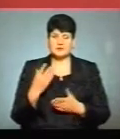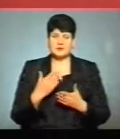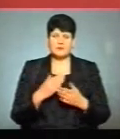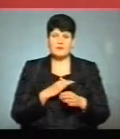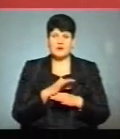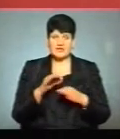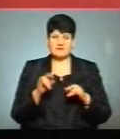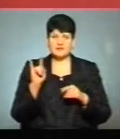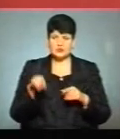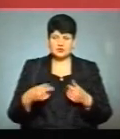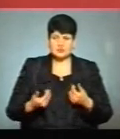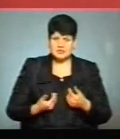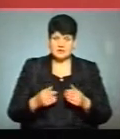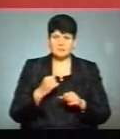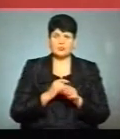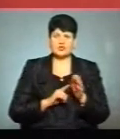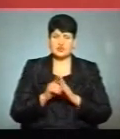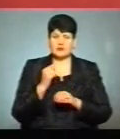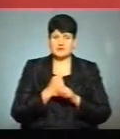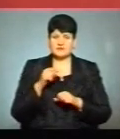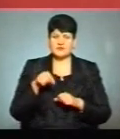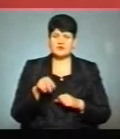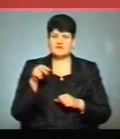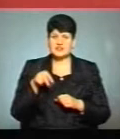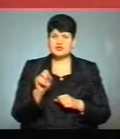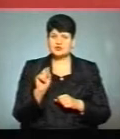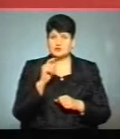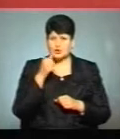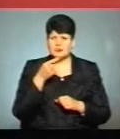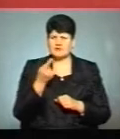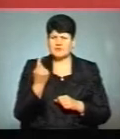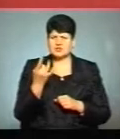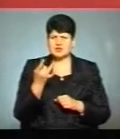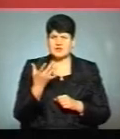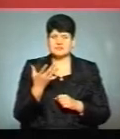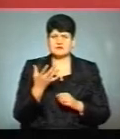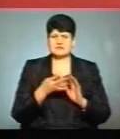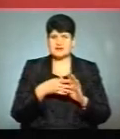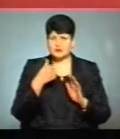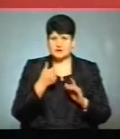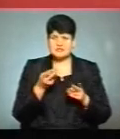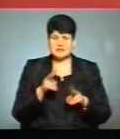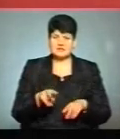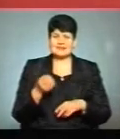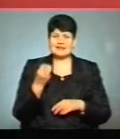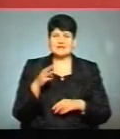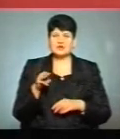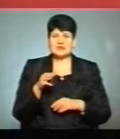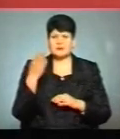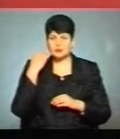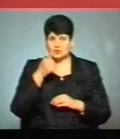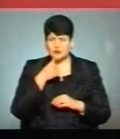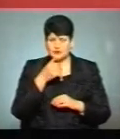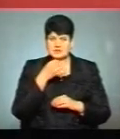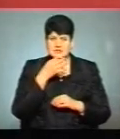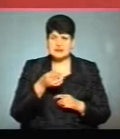життя» запрацював у 2011 році. І вперше за 9 років там залишили дитину торік, 13 травня. Зокрема, про це повідомила